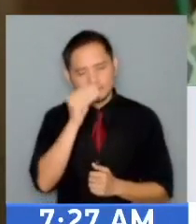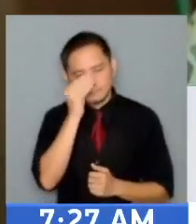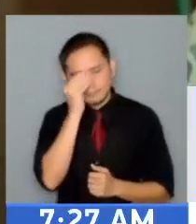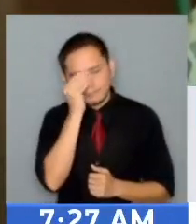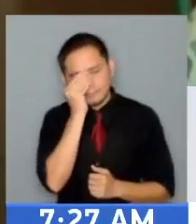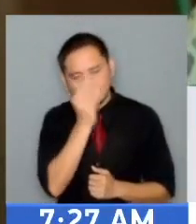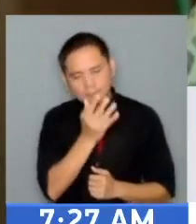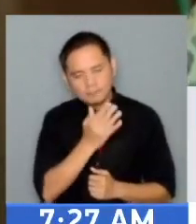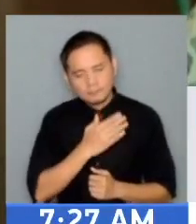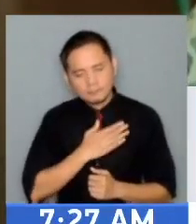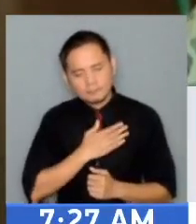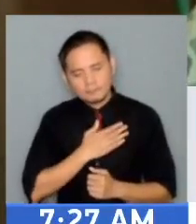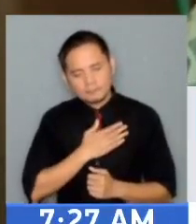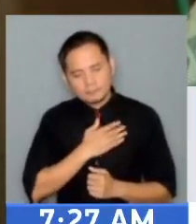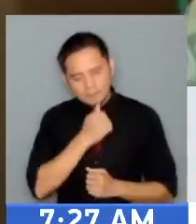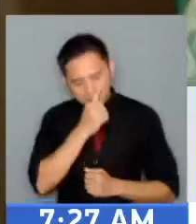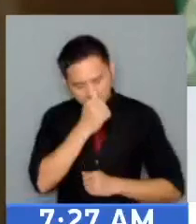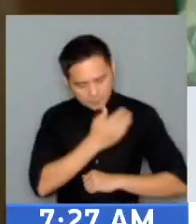nagpapasalamat ako sa Diyos.